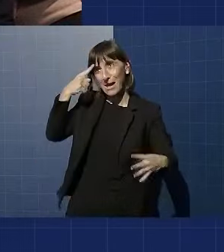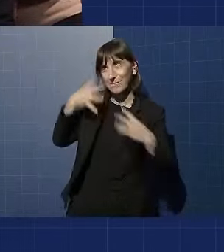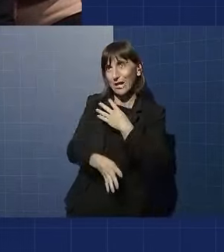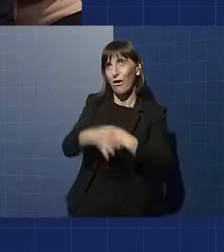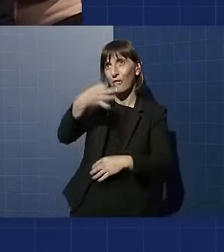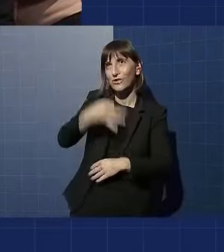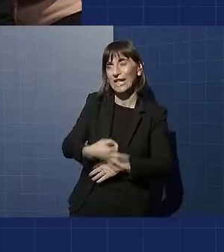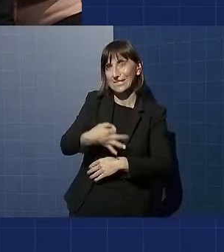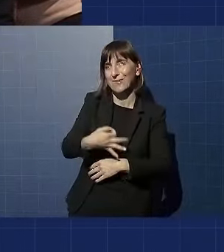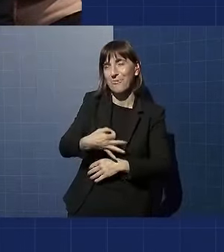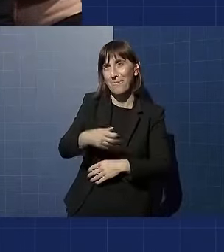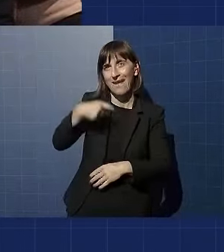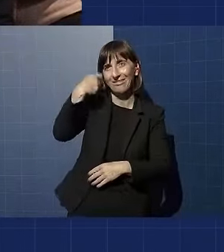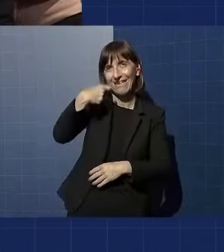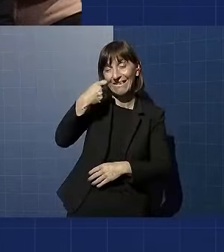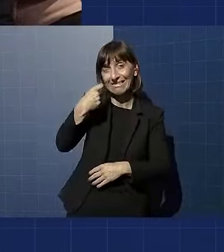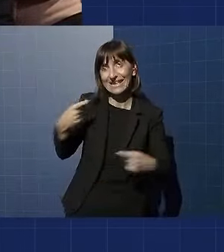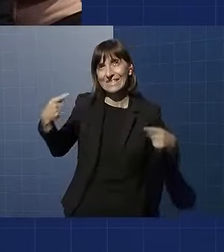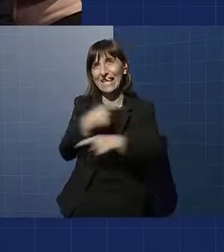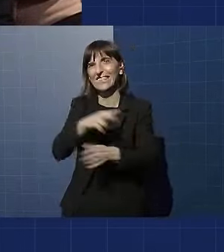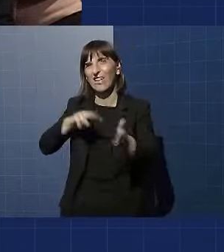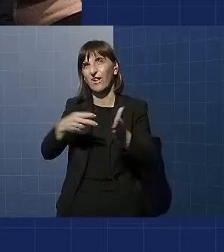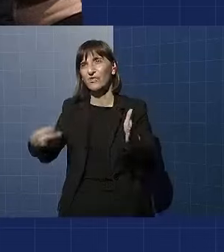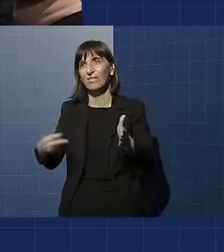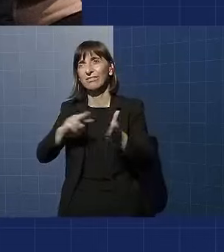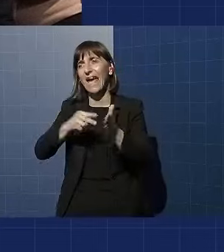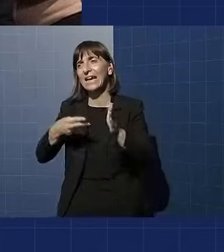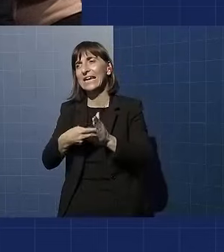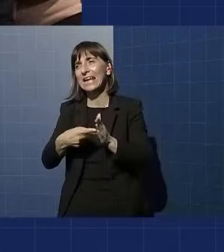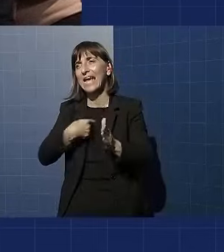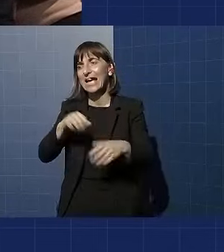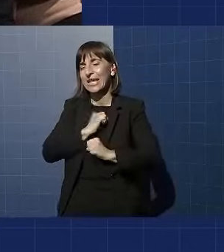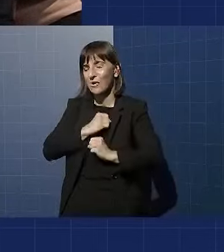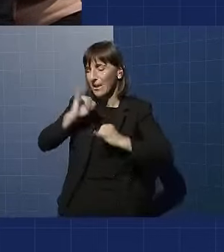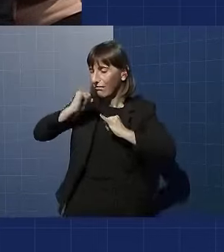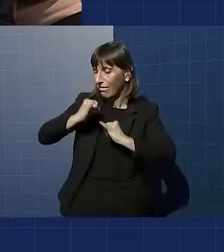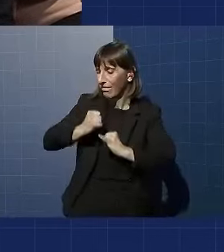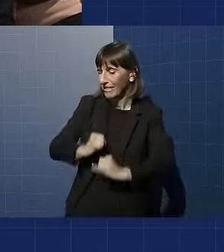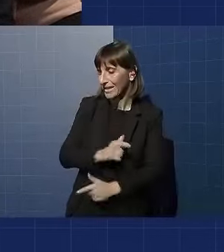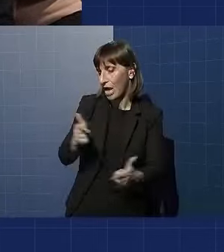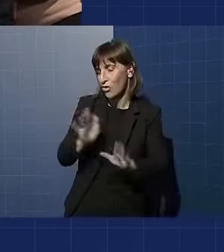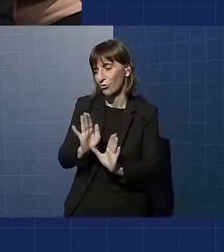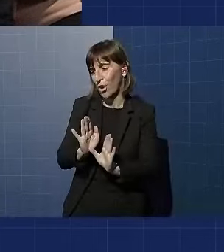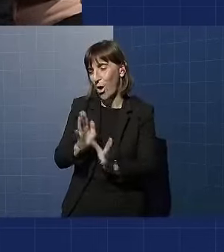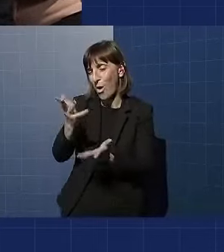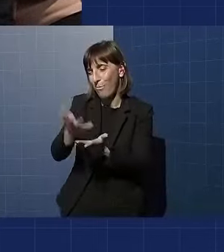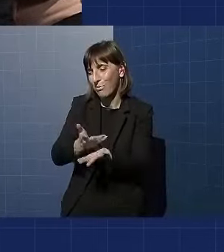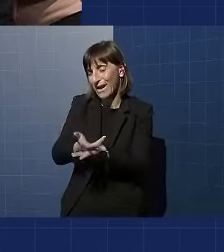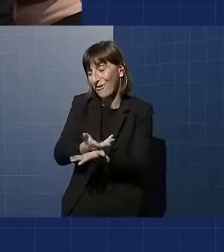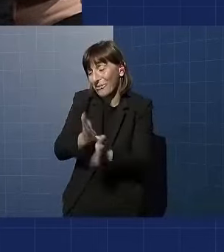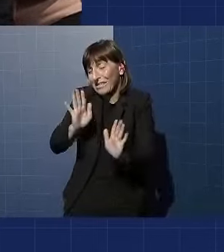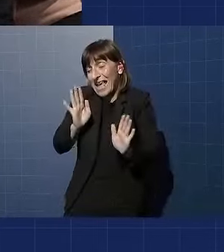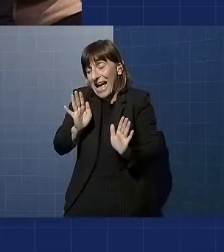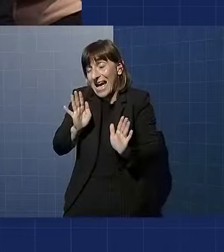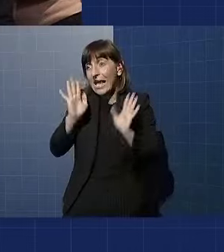perché crisi tecnica credo che andiamo un po' troppo nello specifico per riuscire a magari a raccontarcela. Però se c'è